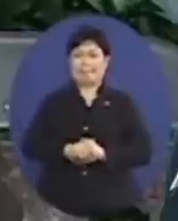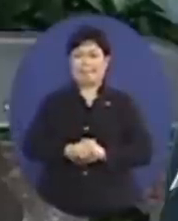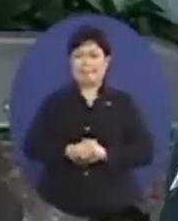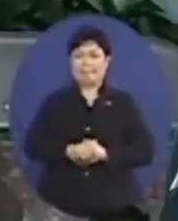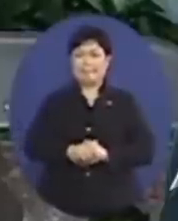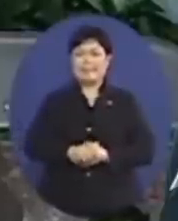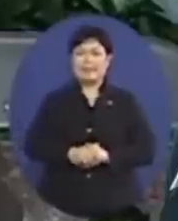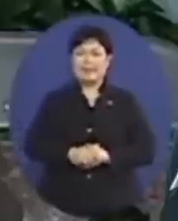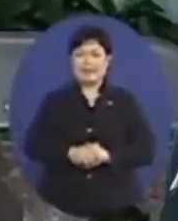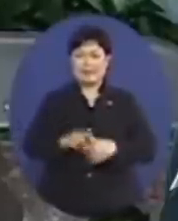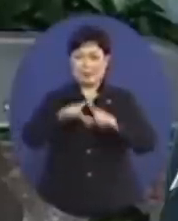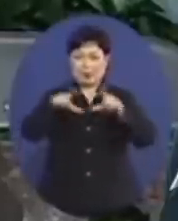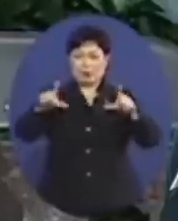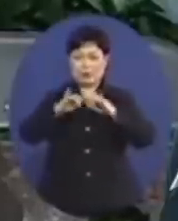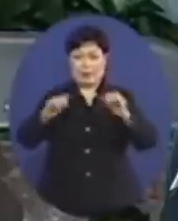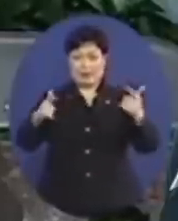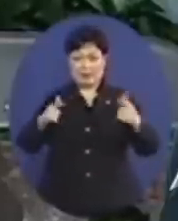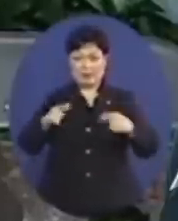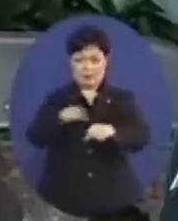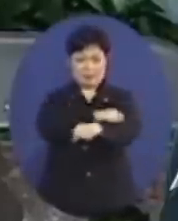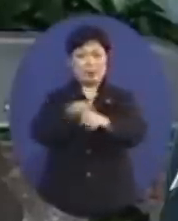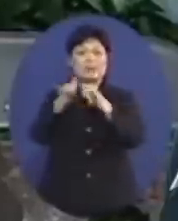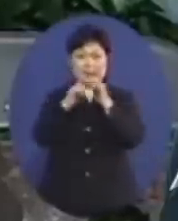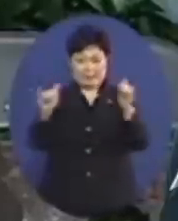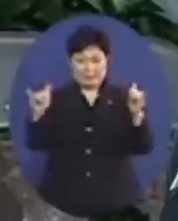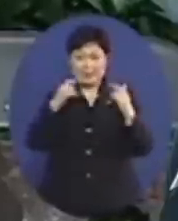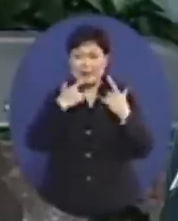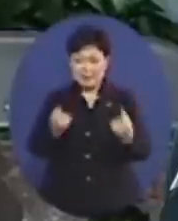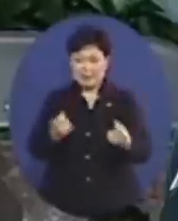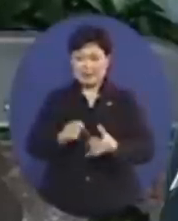별난 사람들입니다. 특별한 사람들인 것입니다.